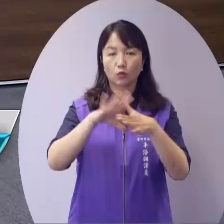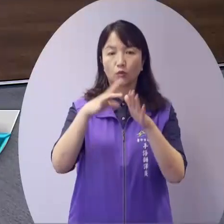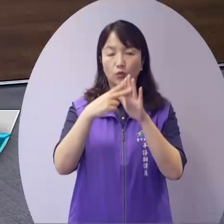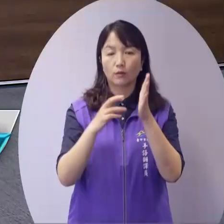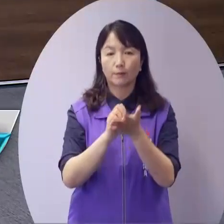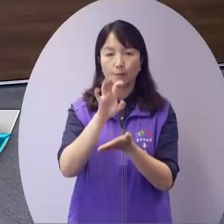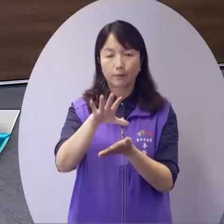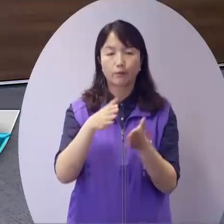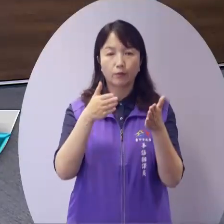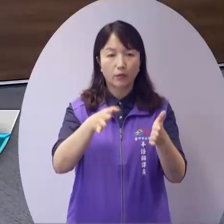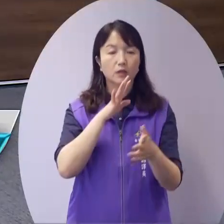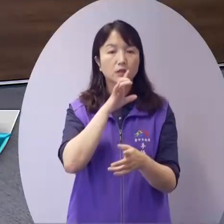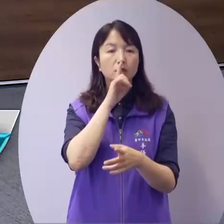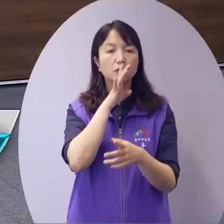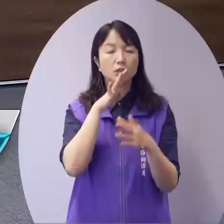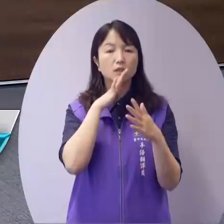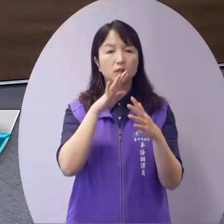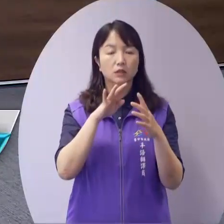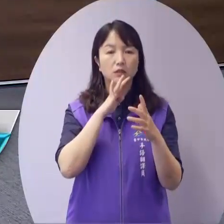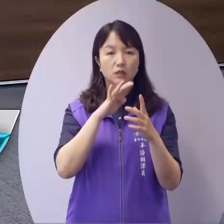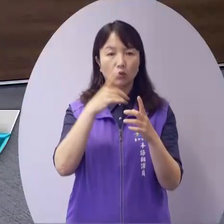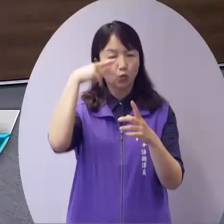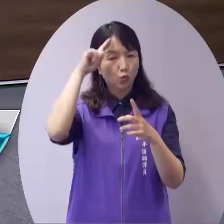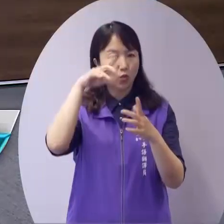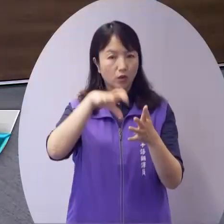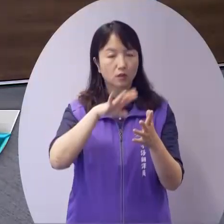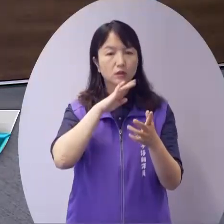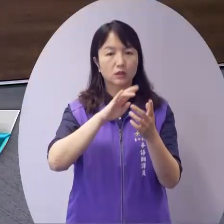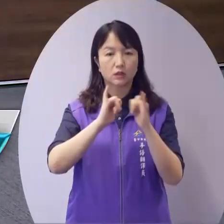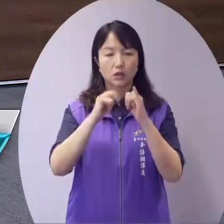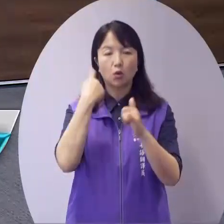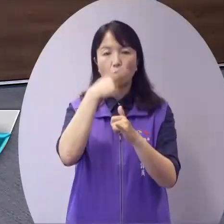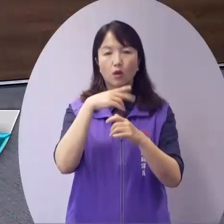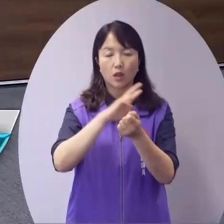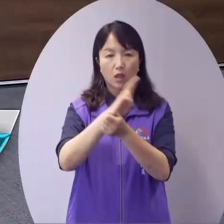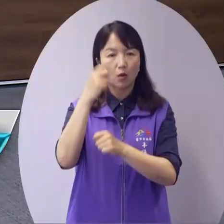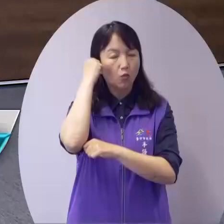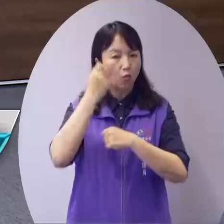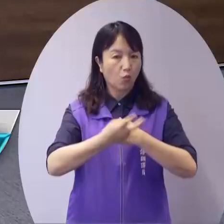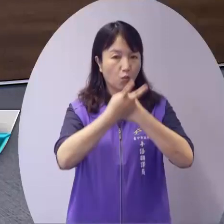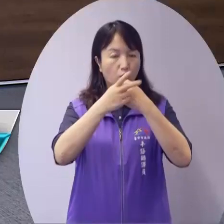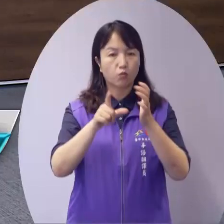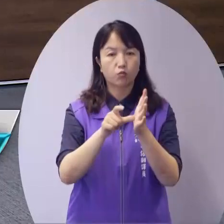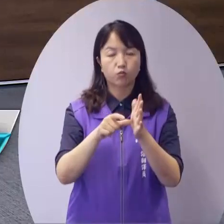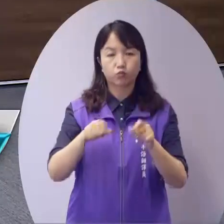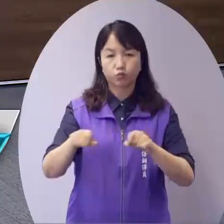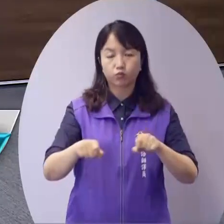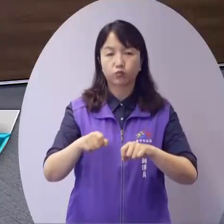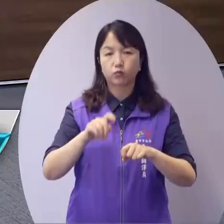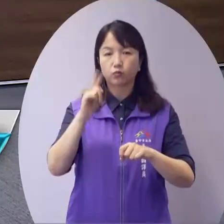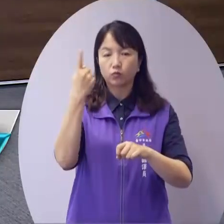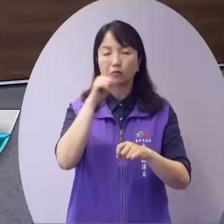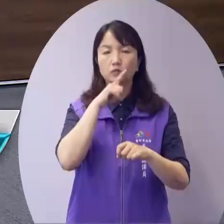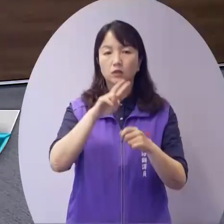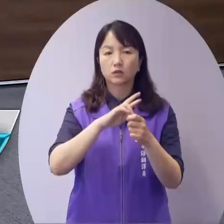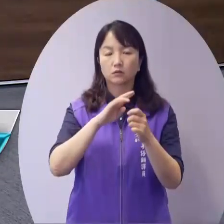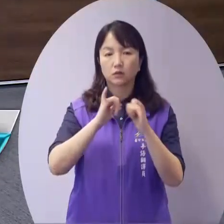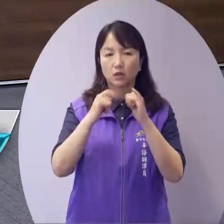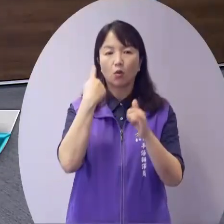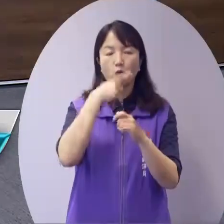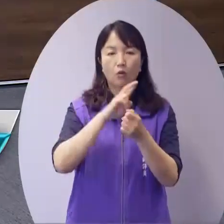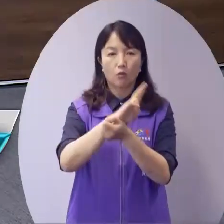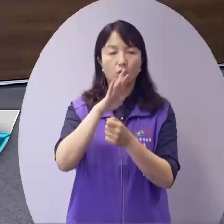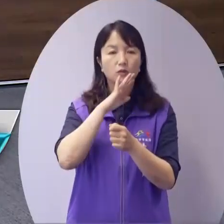报告，有关于台中市定古迹社口林宅第二期修复的规划设计案，主要是因为社口林宅它